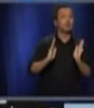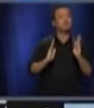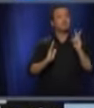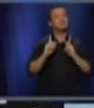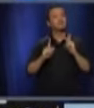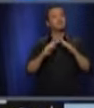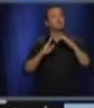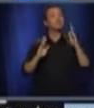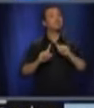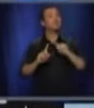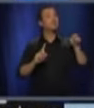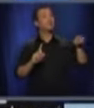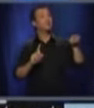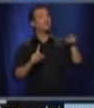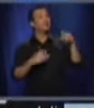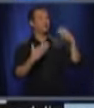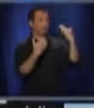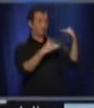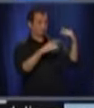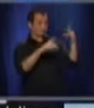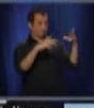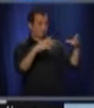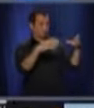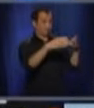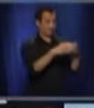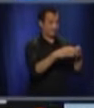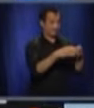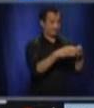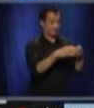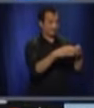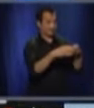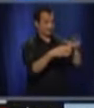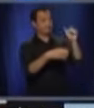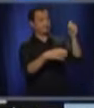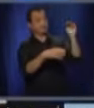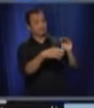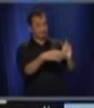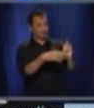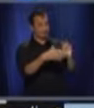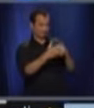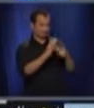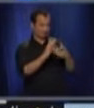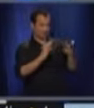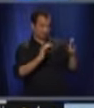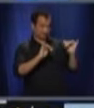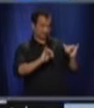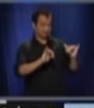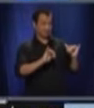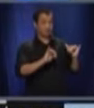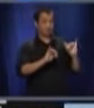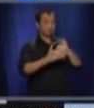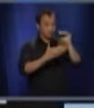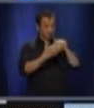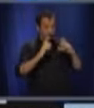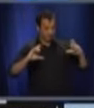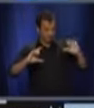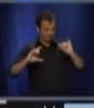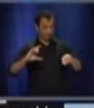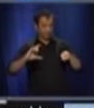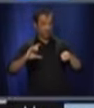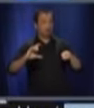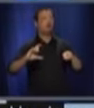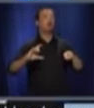Donc, ce qu'on veut quand même faire comprendre, c'est que c'est pas parce qu'il y a ces restrictions-là, par exemple sur l'île de Montréal, qu'on souhaite que